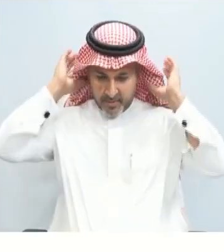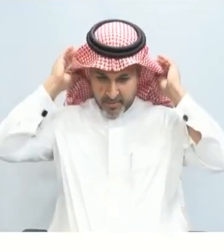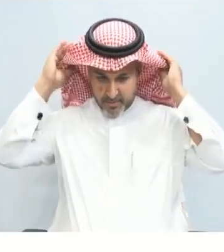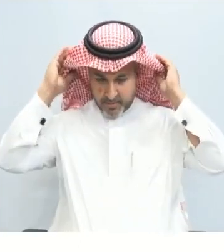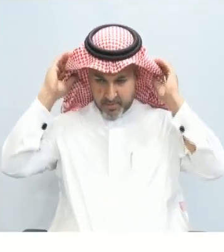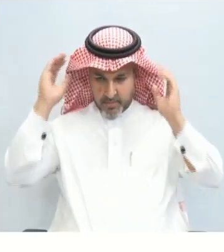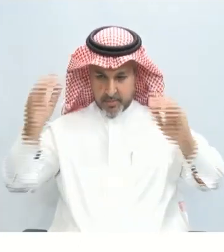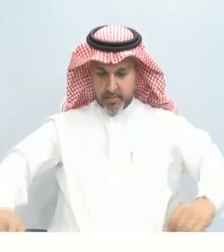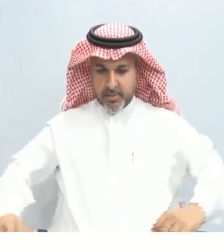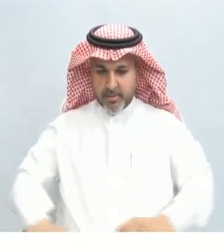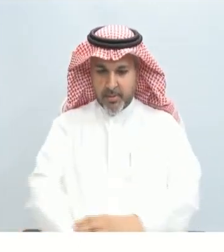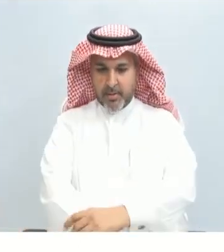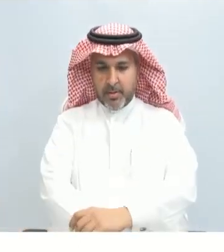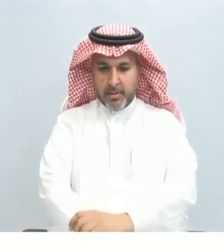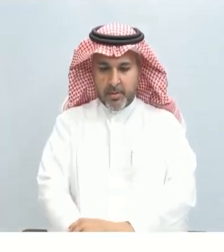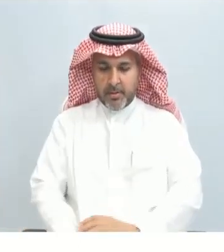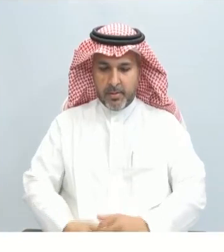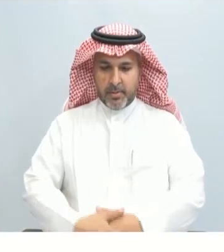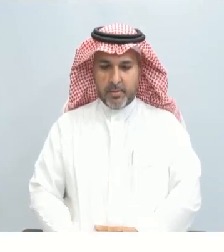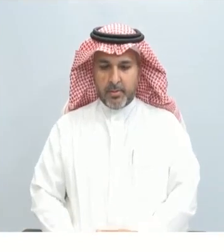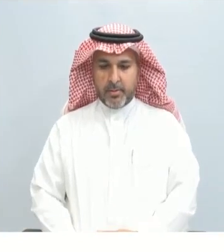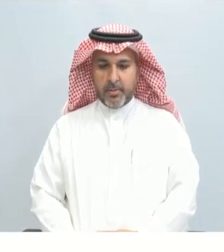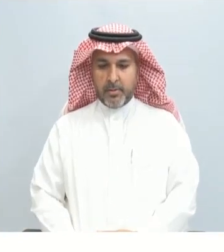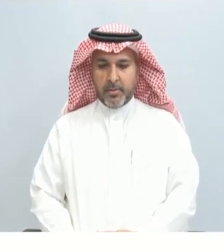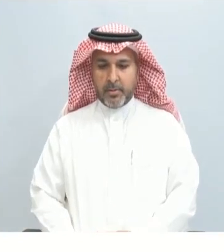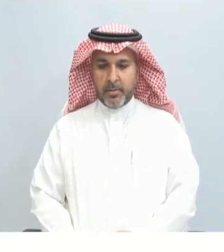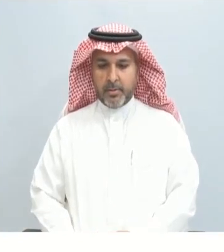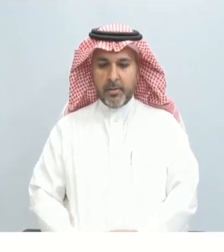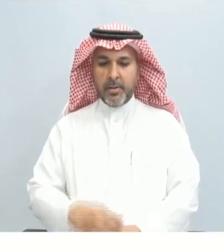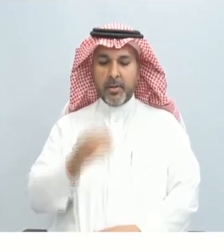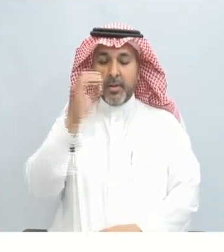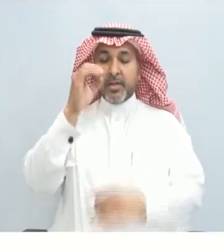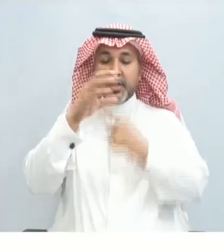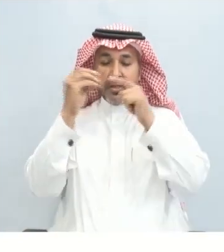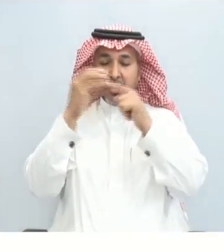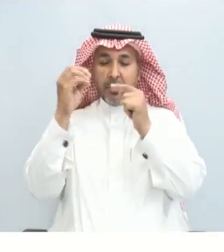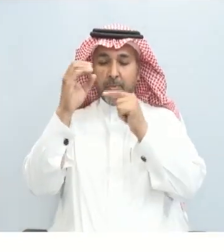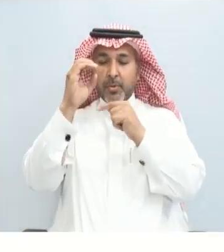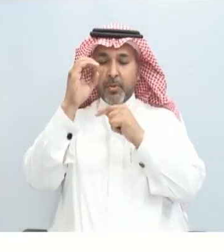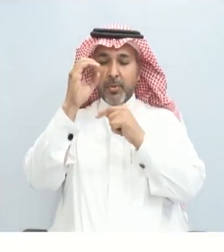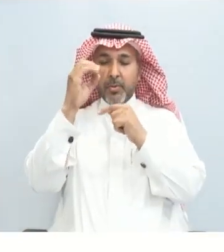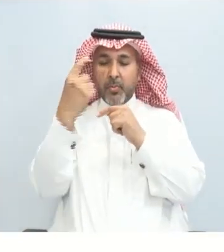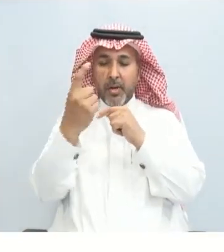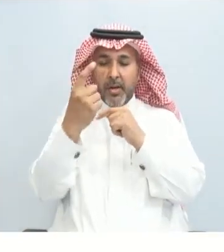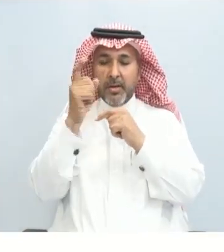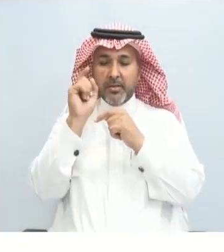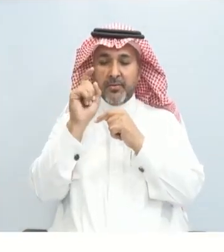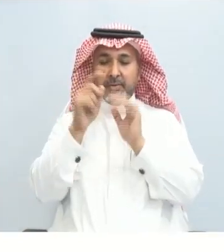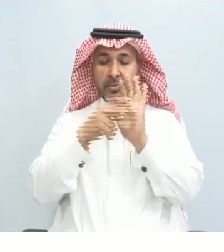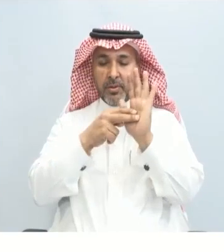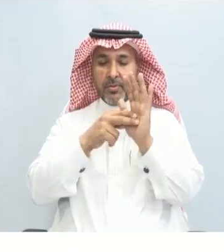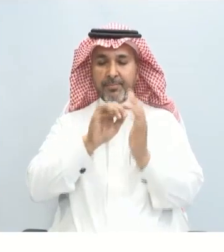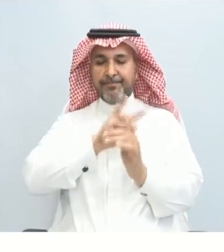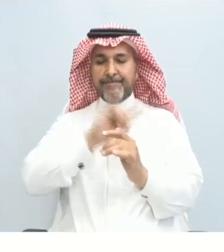ان هذا الجواب يعتبر جواب مرفوض هذا الجواب يعتبر جواب مرفوض لماذا لانك لو